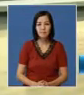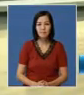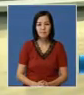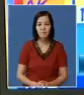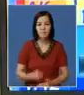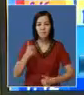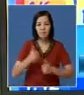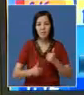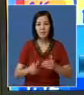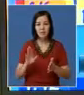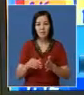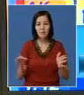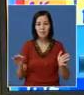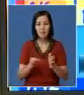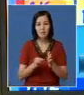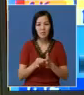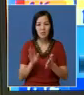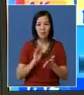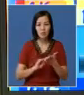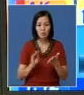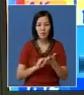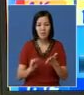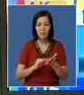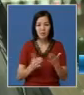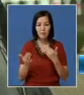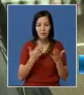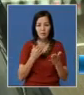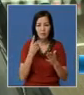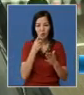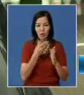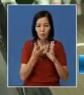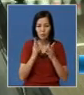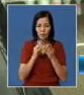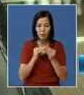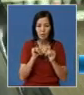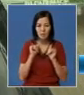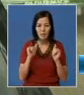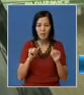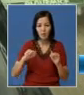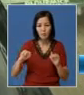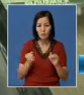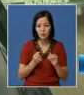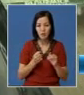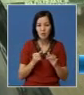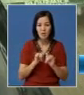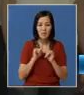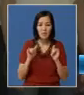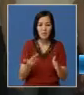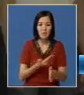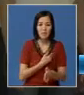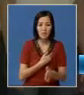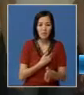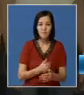сайыстың басты мақсаты тілшілердің өзара тіл табысуына мейлінше мүмкіндік жасап, ақпараттық кеңістіктерін кеңейте түсу